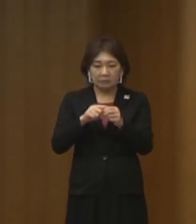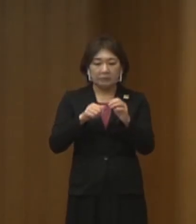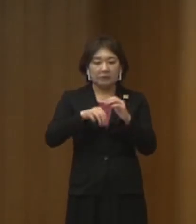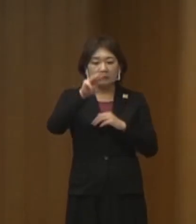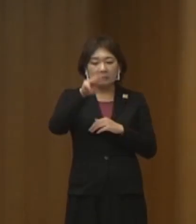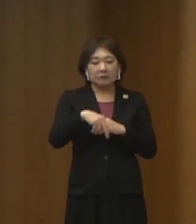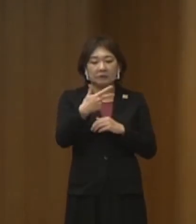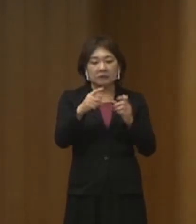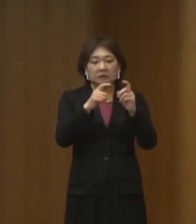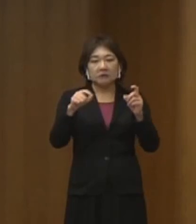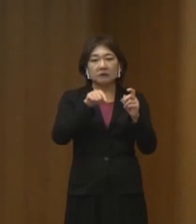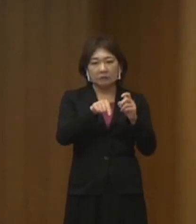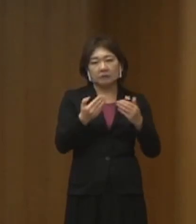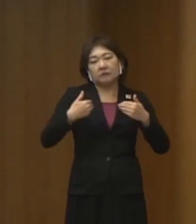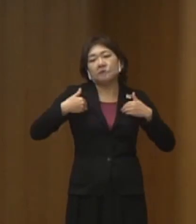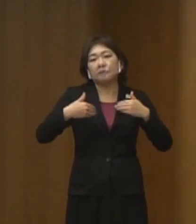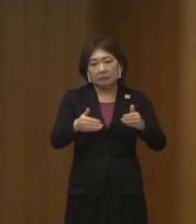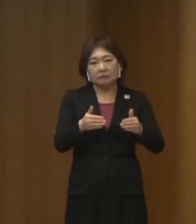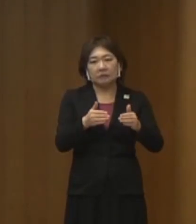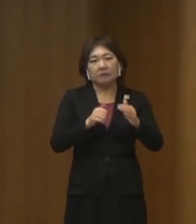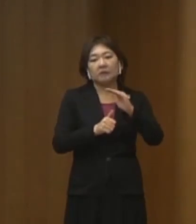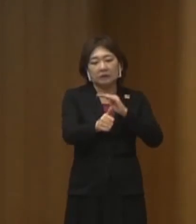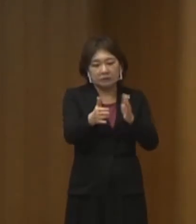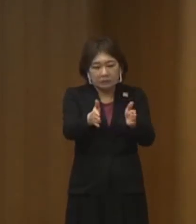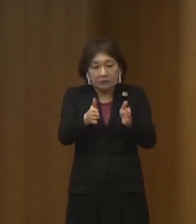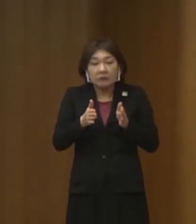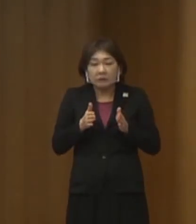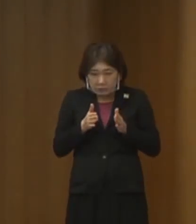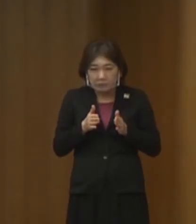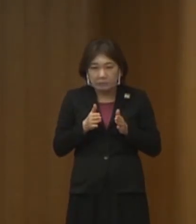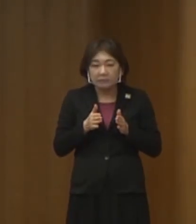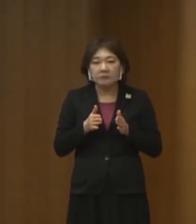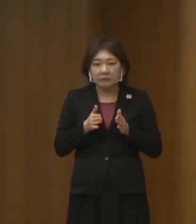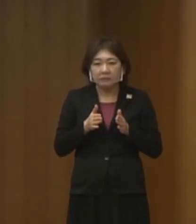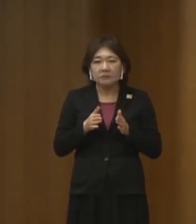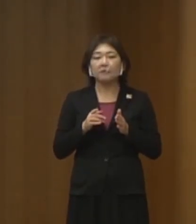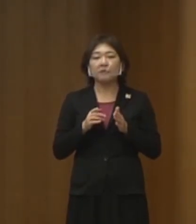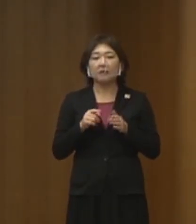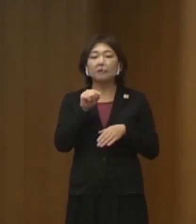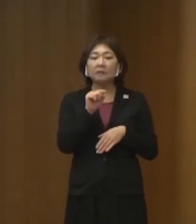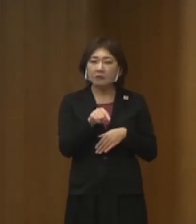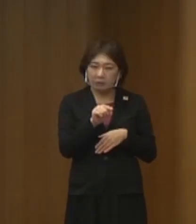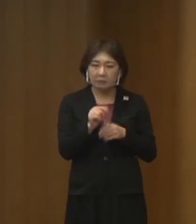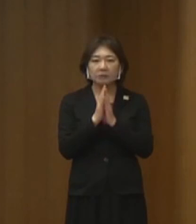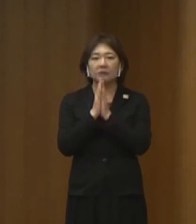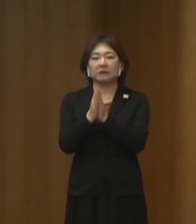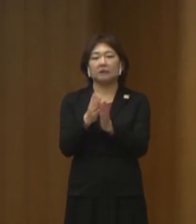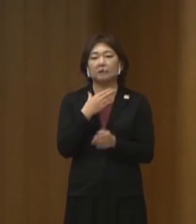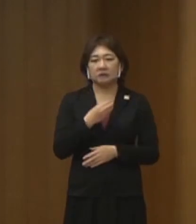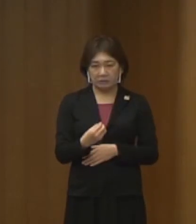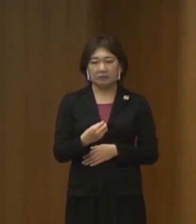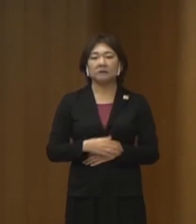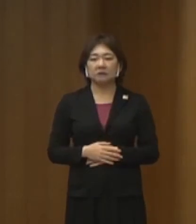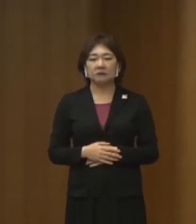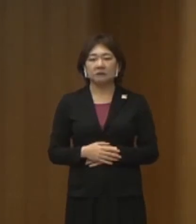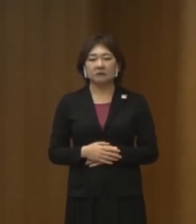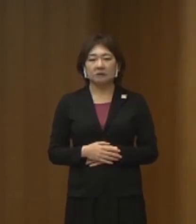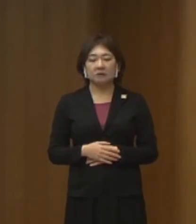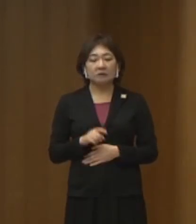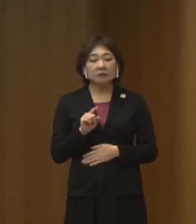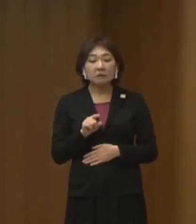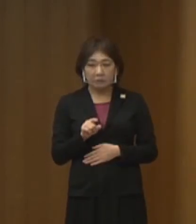要不急の外出、これを控えていただく、しないようにしていただく、このことをお願いをします。この措